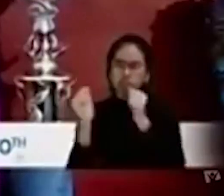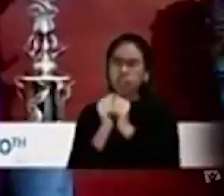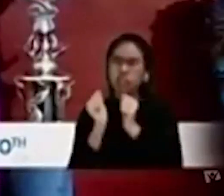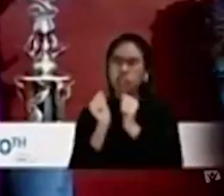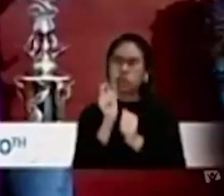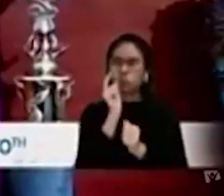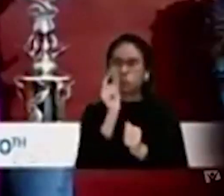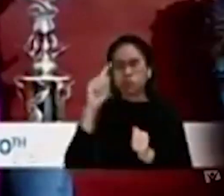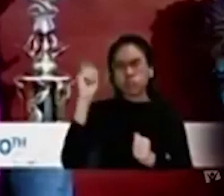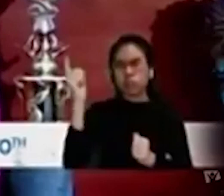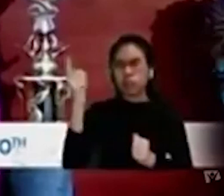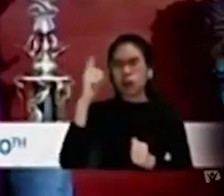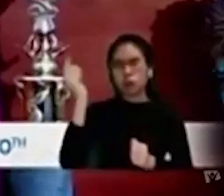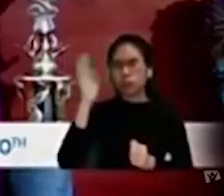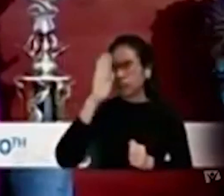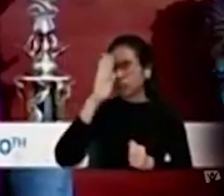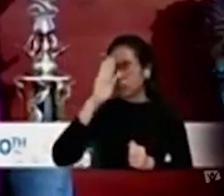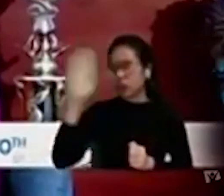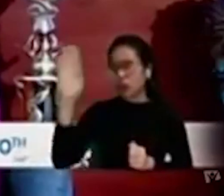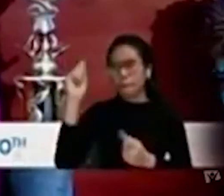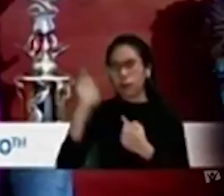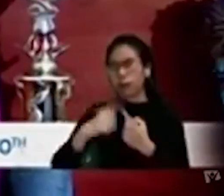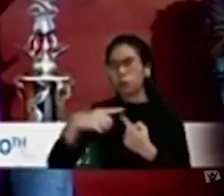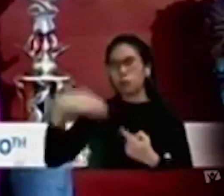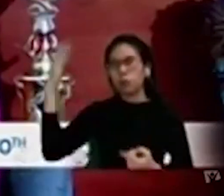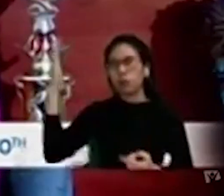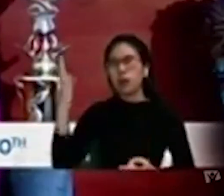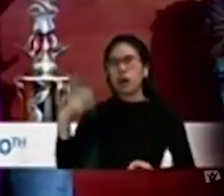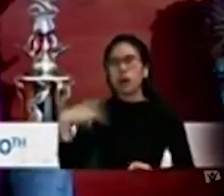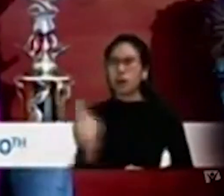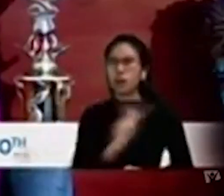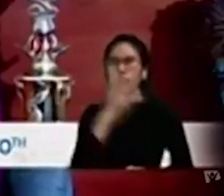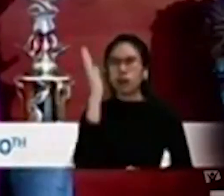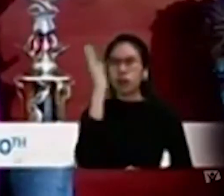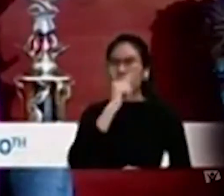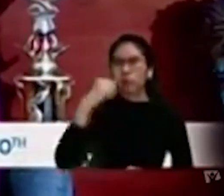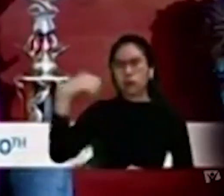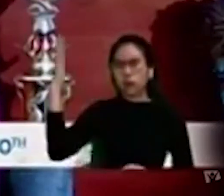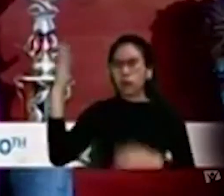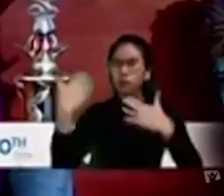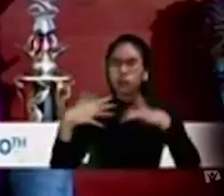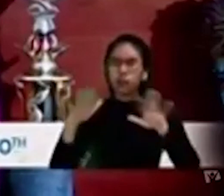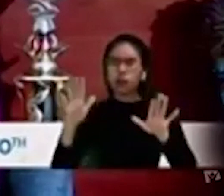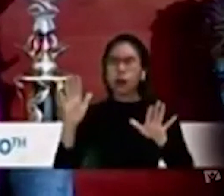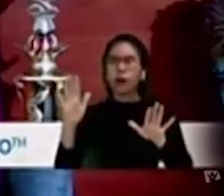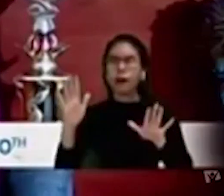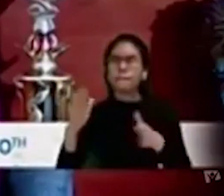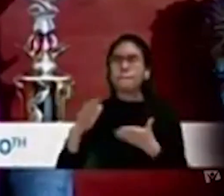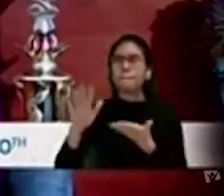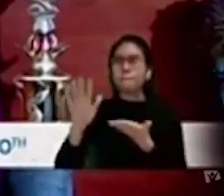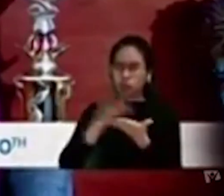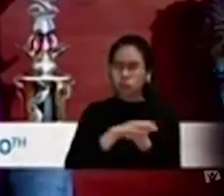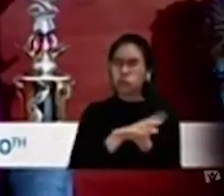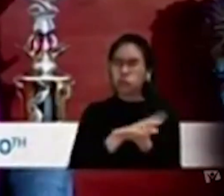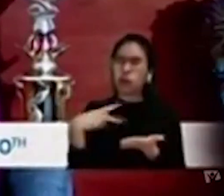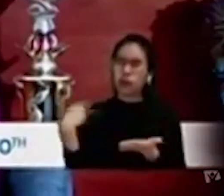Tuhan. Kami tahu Engkau telah menebus kami manusia yang berdosa ini, sehingga